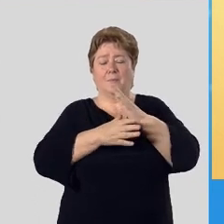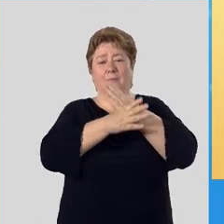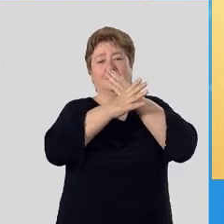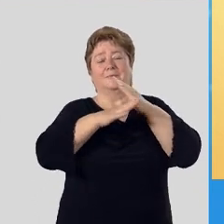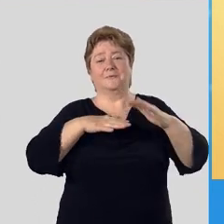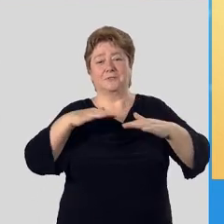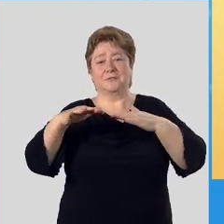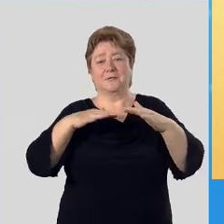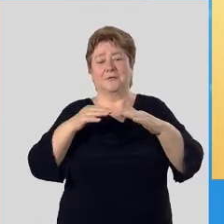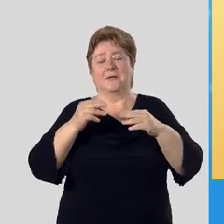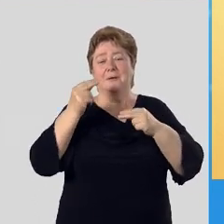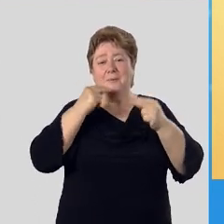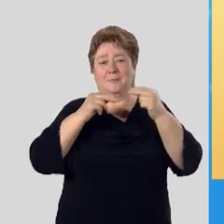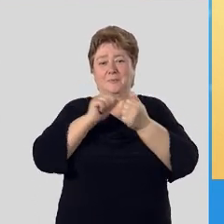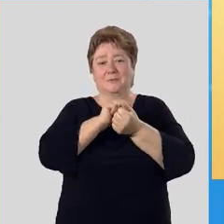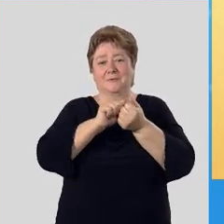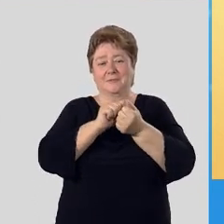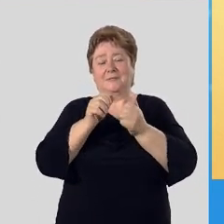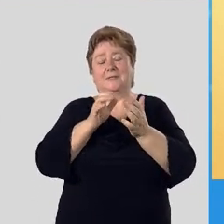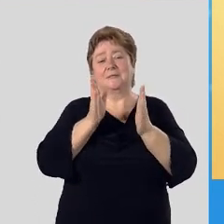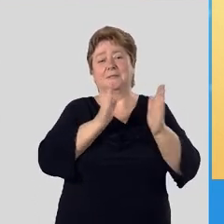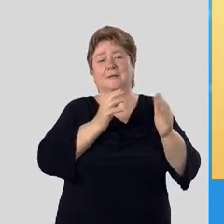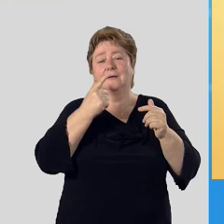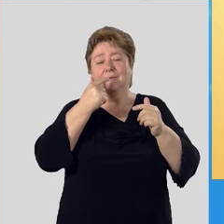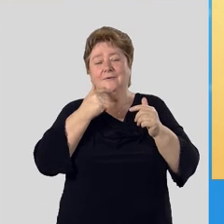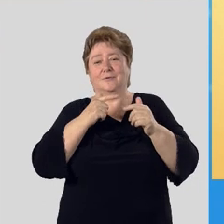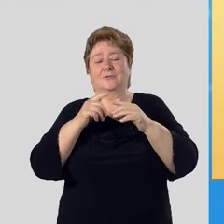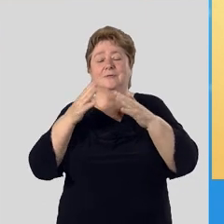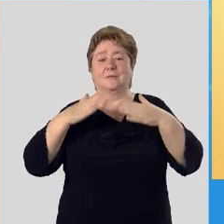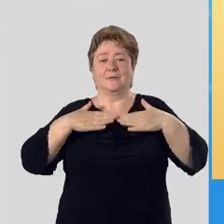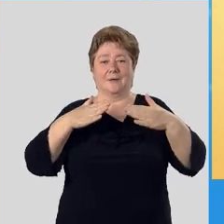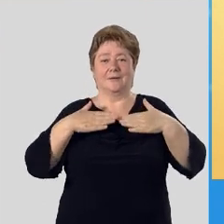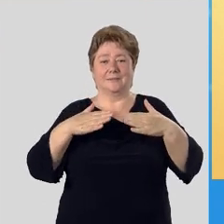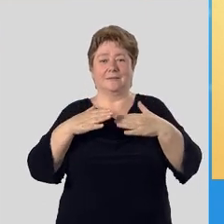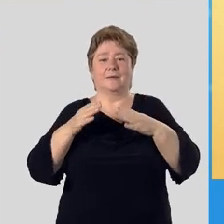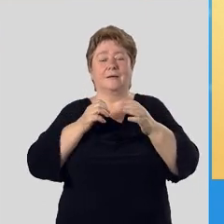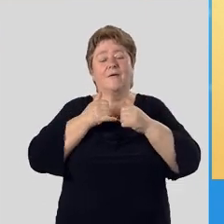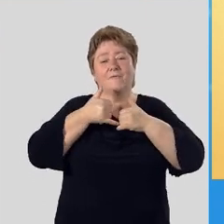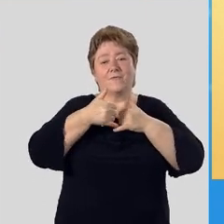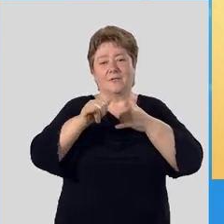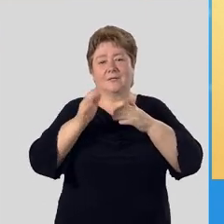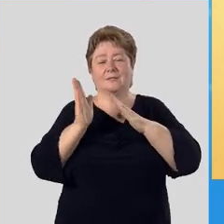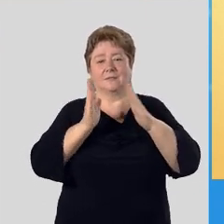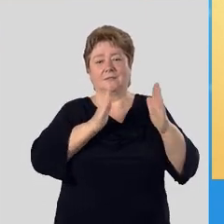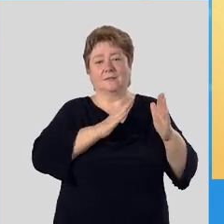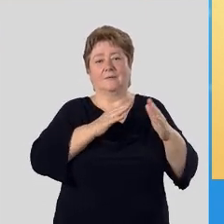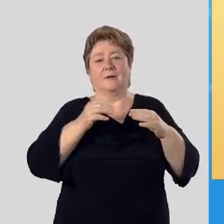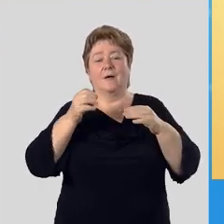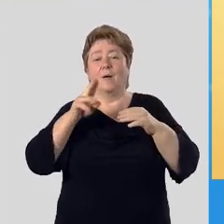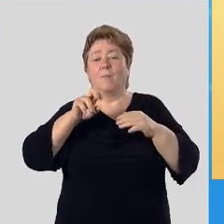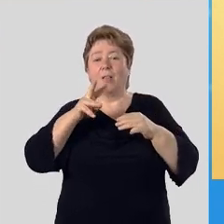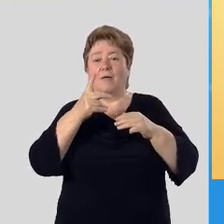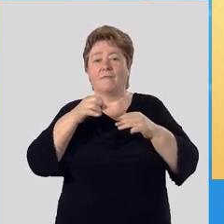и движения, пищеварительной системой, кровеносной, дыхательной, выделительной системой,